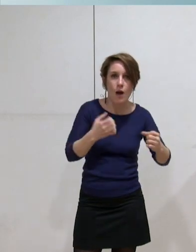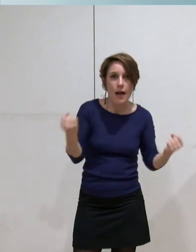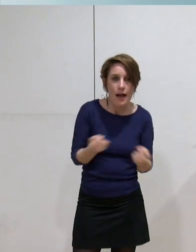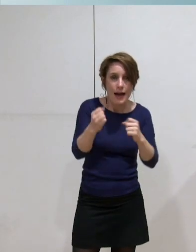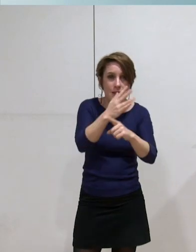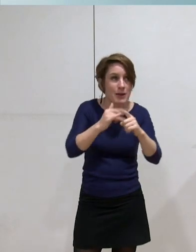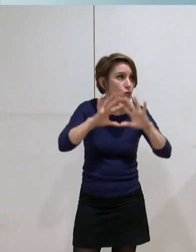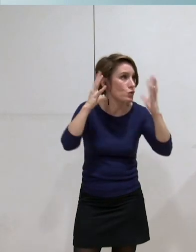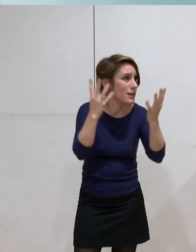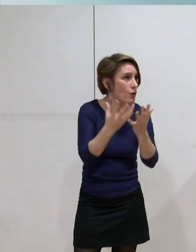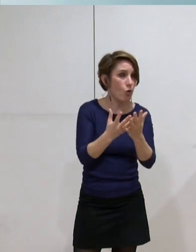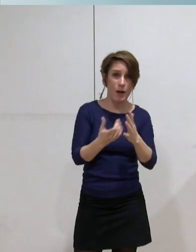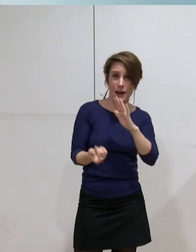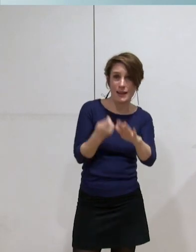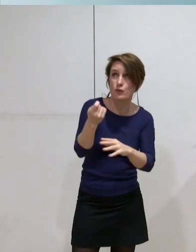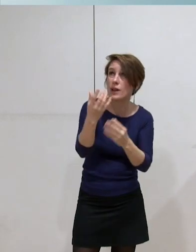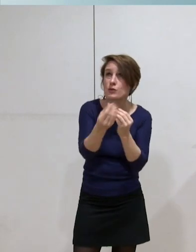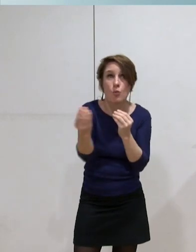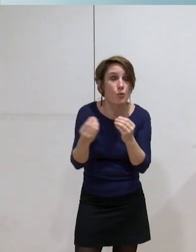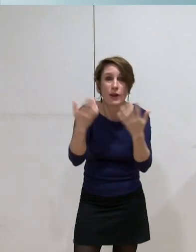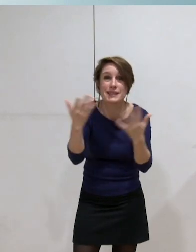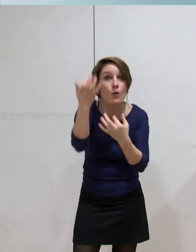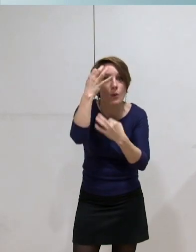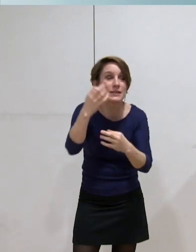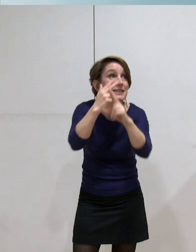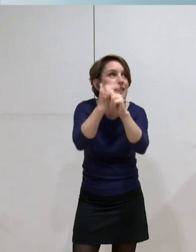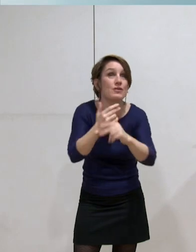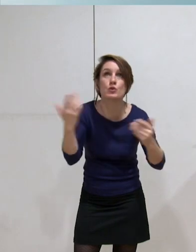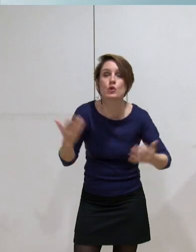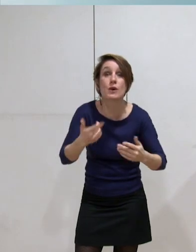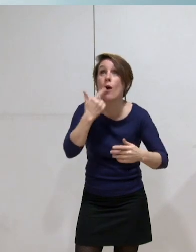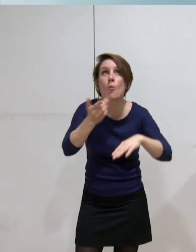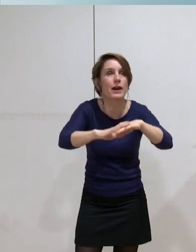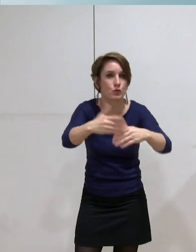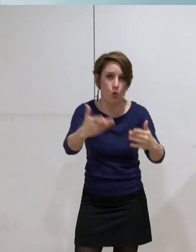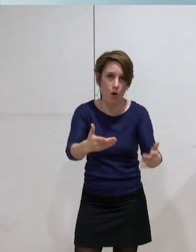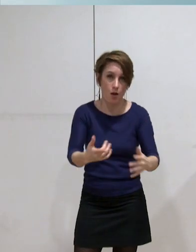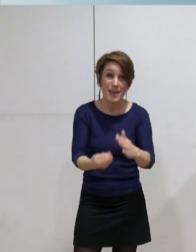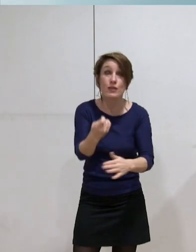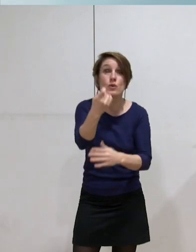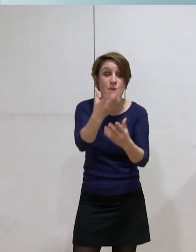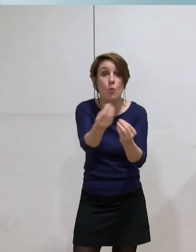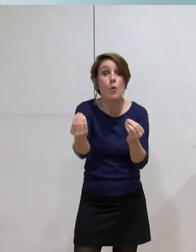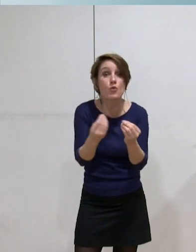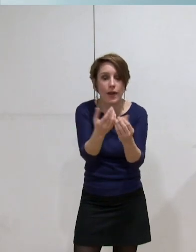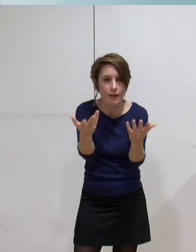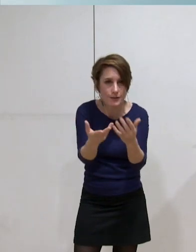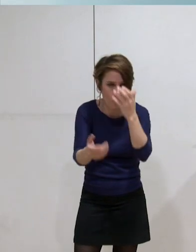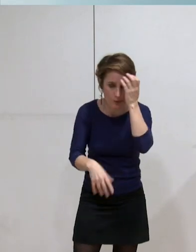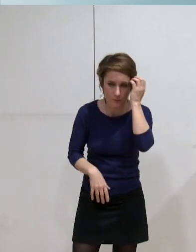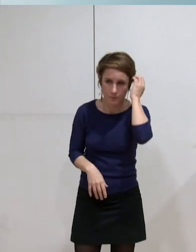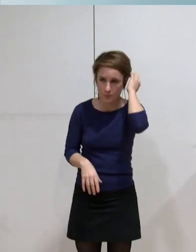globale c'est de l'éducation populaire c'est autre chose c'est quoi de quoi est-ce qu'on parle quand on parle d'éducation populaire je pense qu'on va